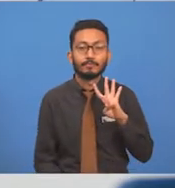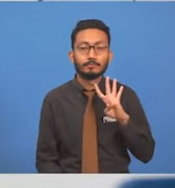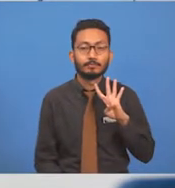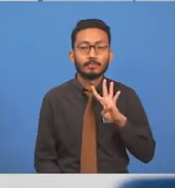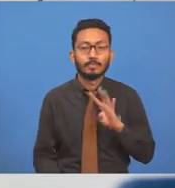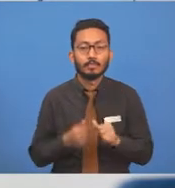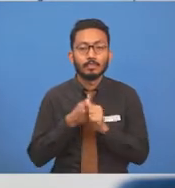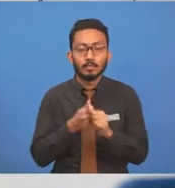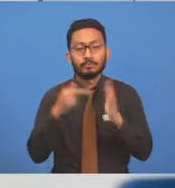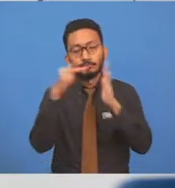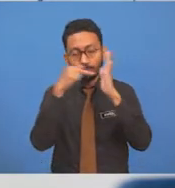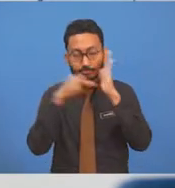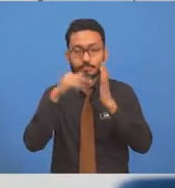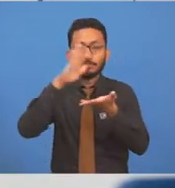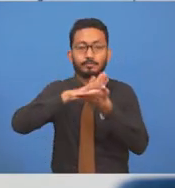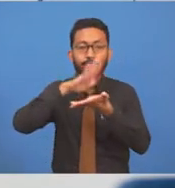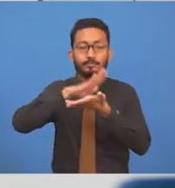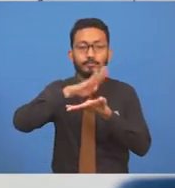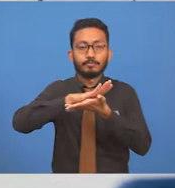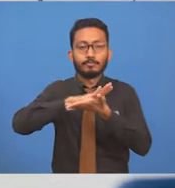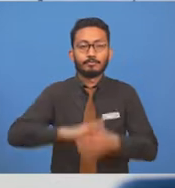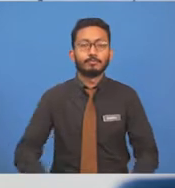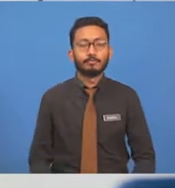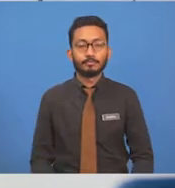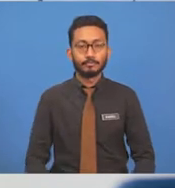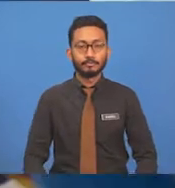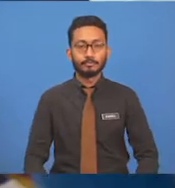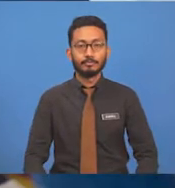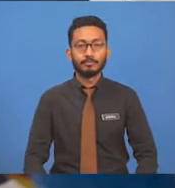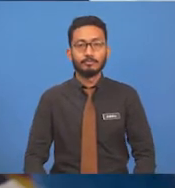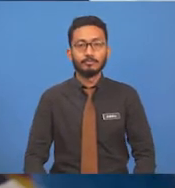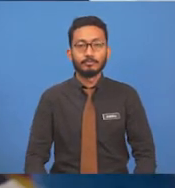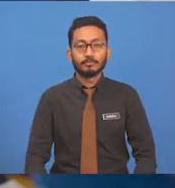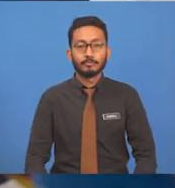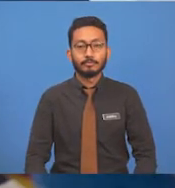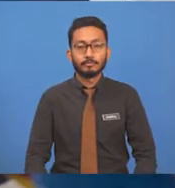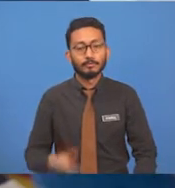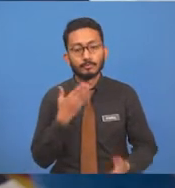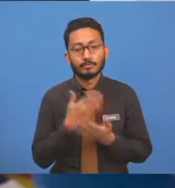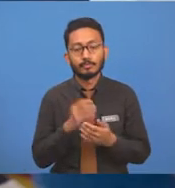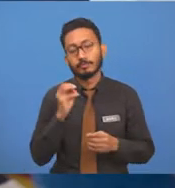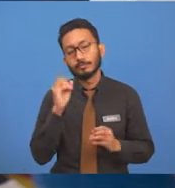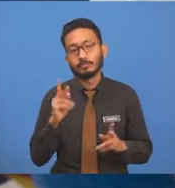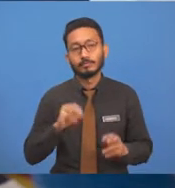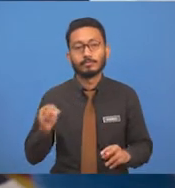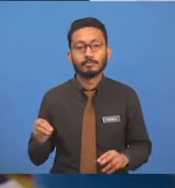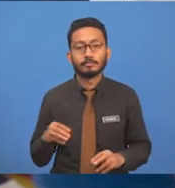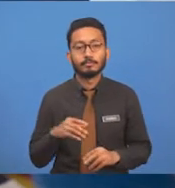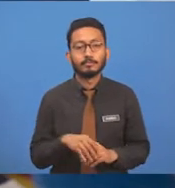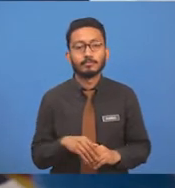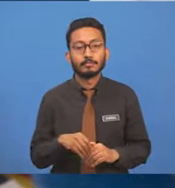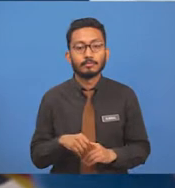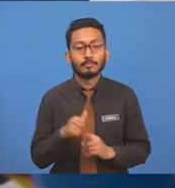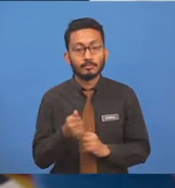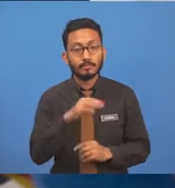belajar kepentingan menghormati warga sekolah dan pelawat. Baiklah murid-murid, adakah anda menghormati warga